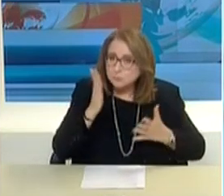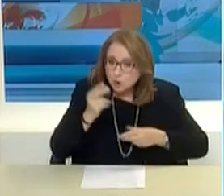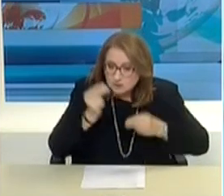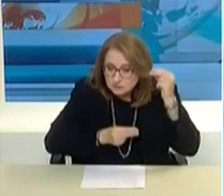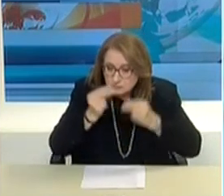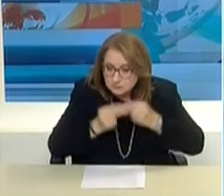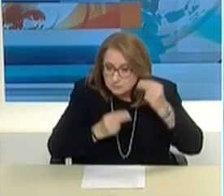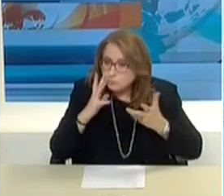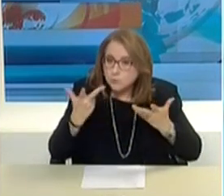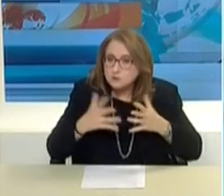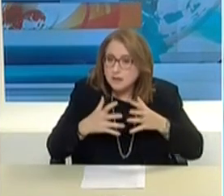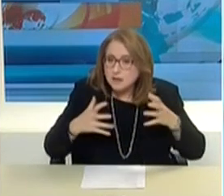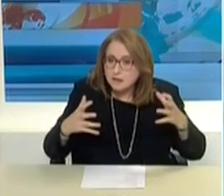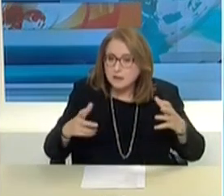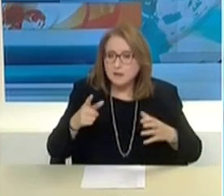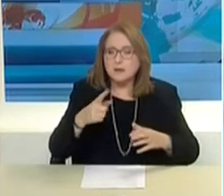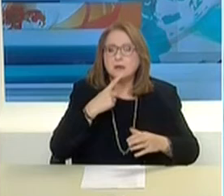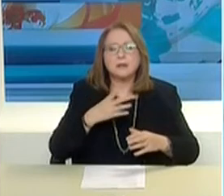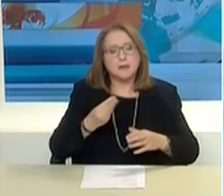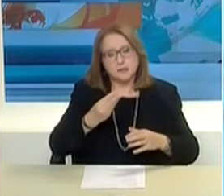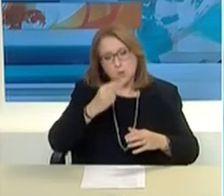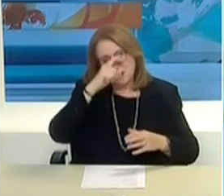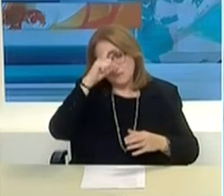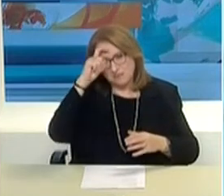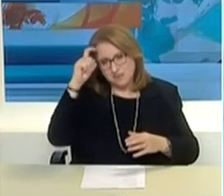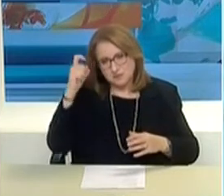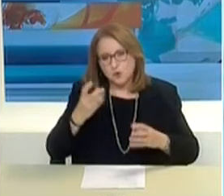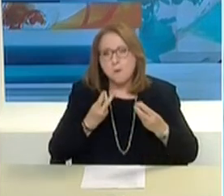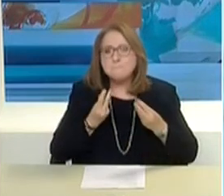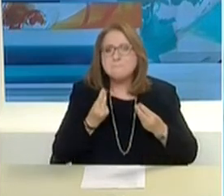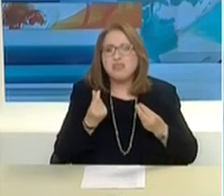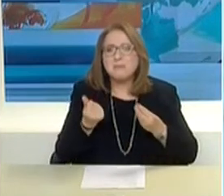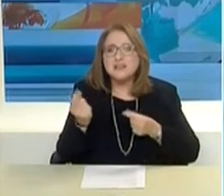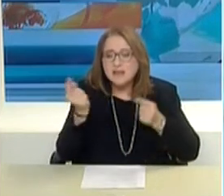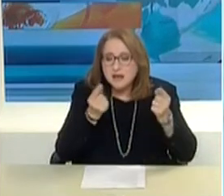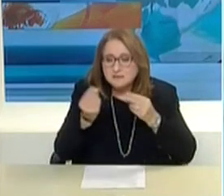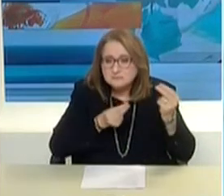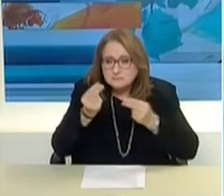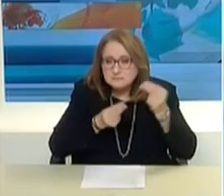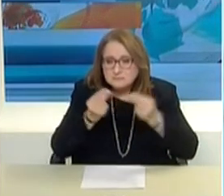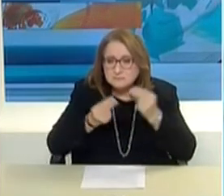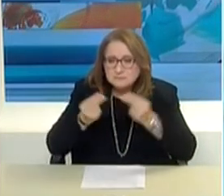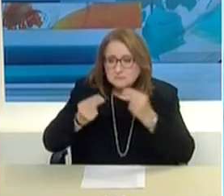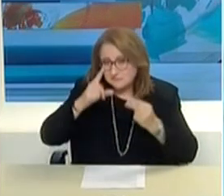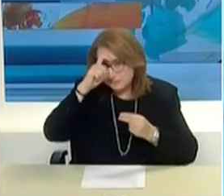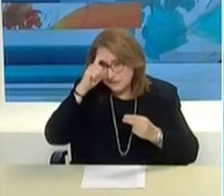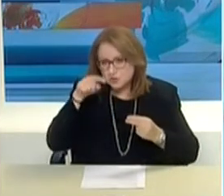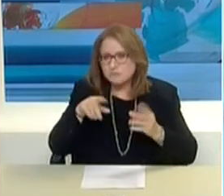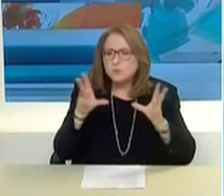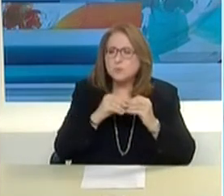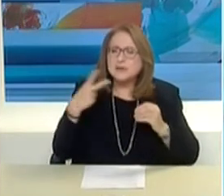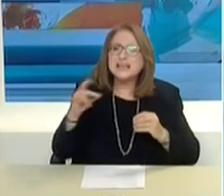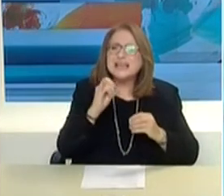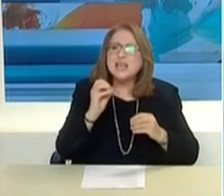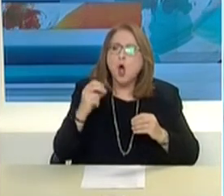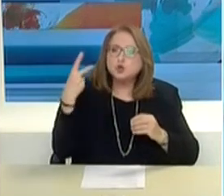επανεκτιμήσουμε την κατάσταση κάθε φορά. Ευχαριστώ. Είναι πάρα πολύ πολύπλοκη η διαδικασία των μαθηματικών εκτιμήσεων. Γίνεται με δεδομένα που αφορούν τον ιό, τα